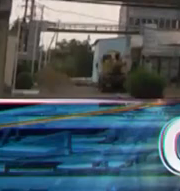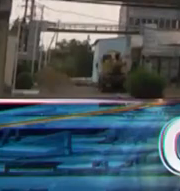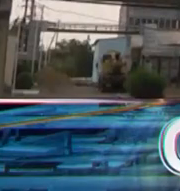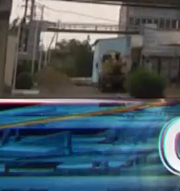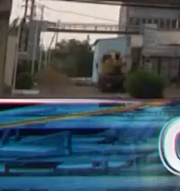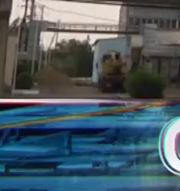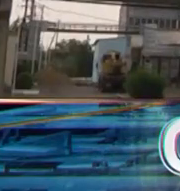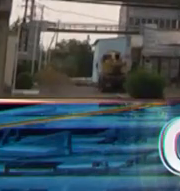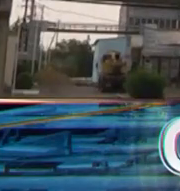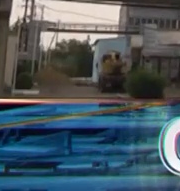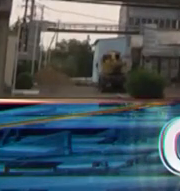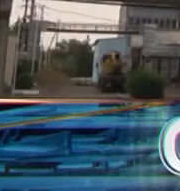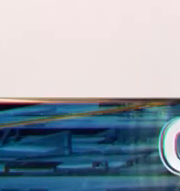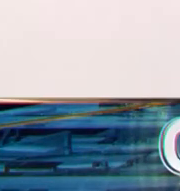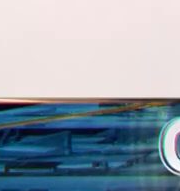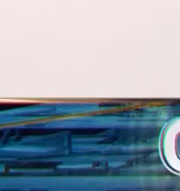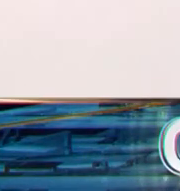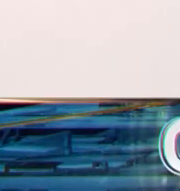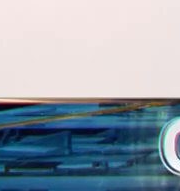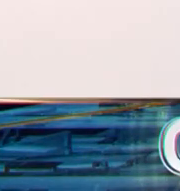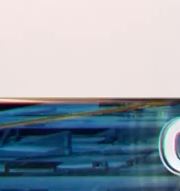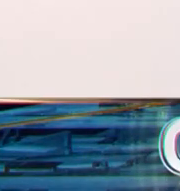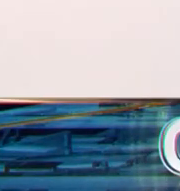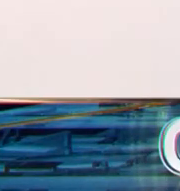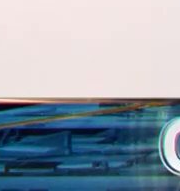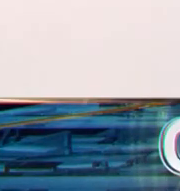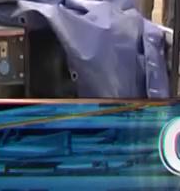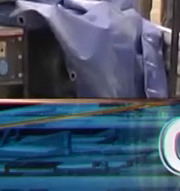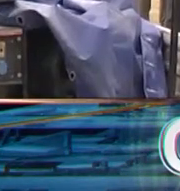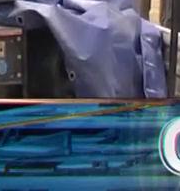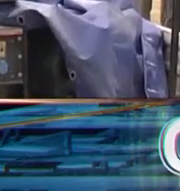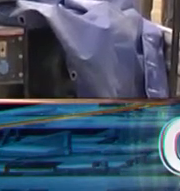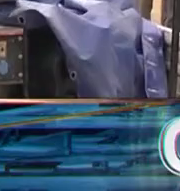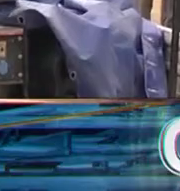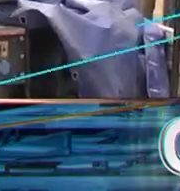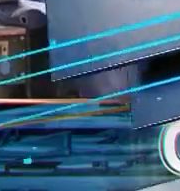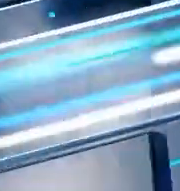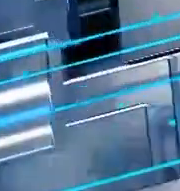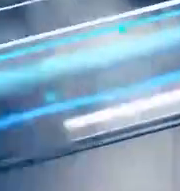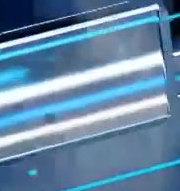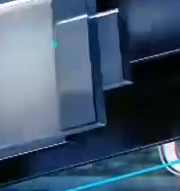Экономия и экология. Капшигайская котельная с нового отопительного сезона будет работать на природном газе.